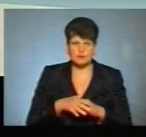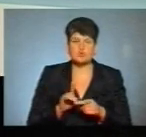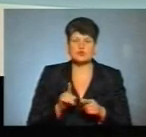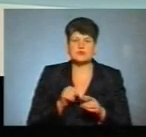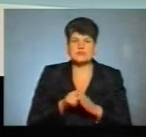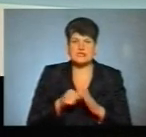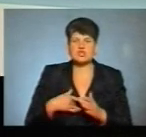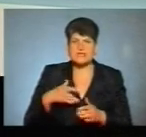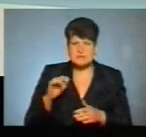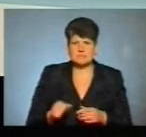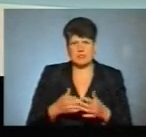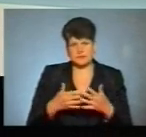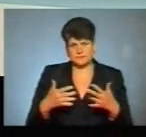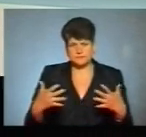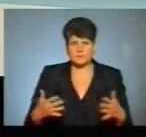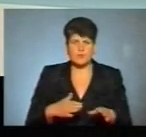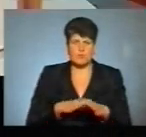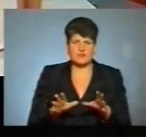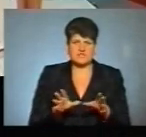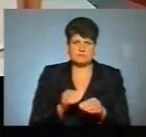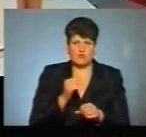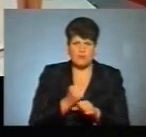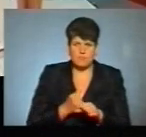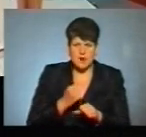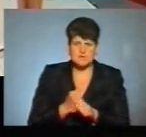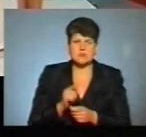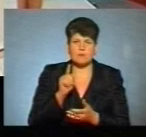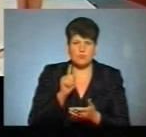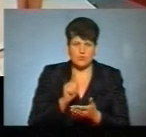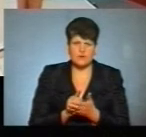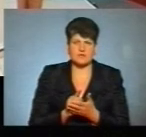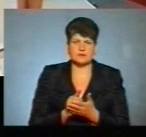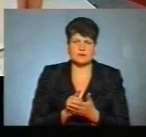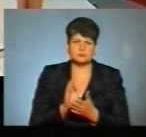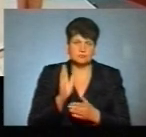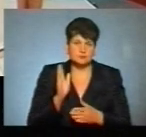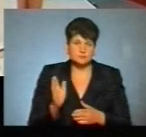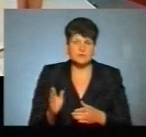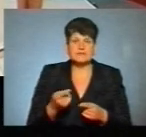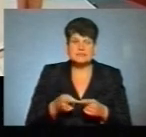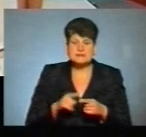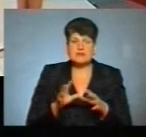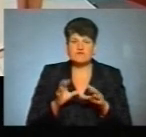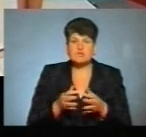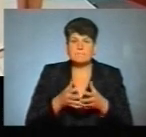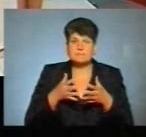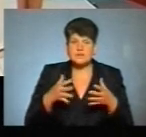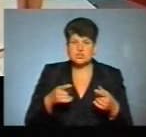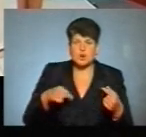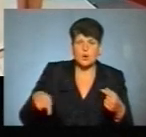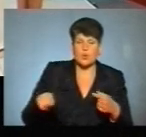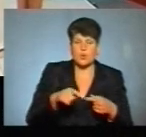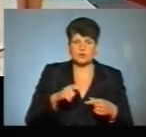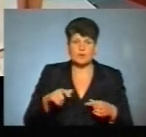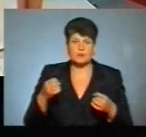що таке дисципліна і такі інші речі. Тобто повна співпраця повинна свого роду відбуватися. Тому це вже більше і більше коло людей.